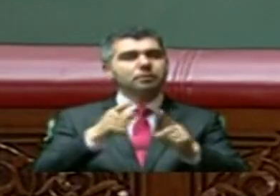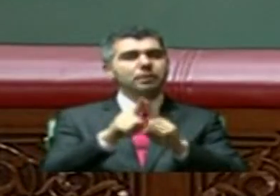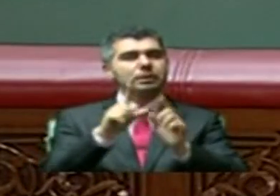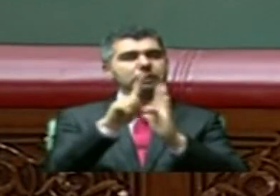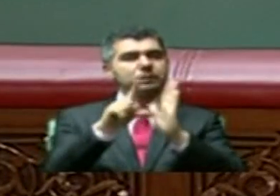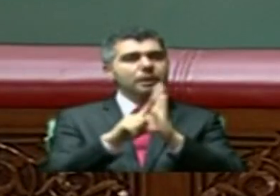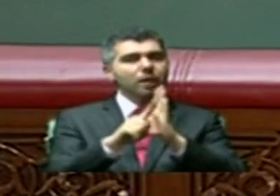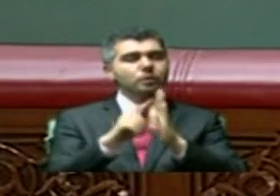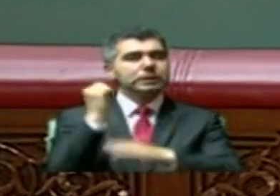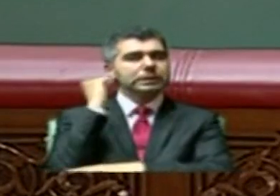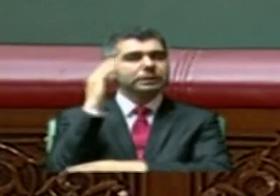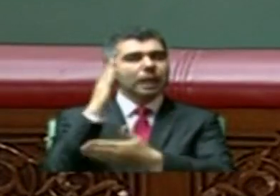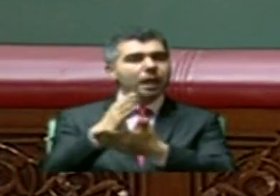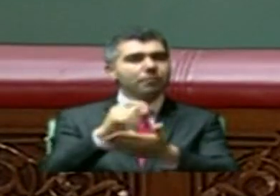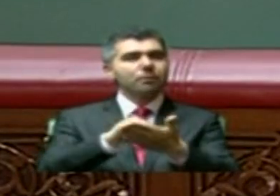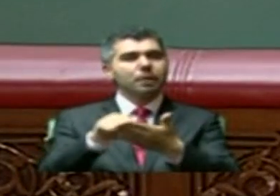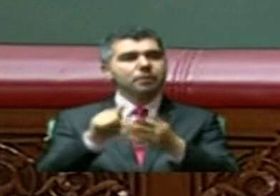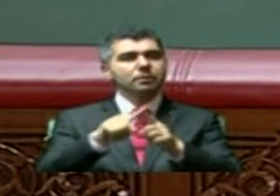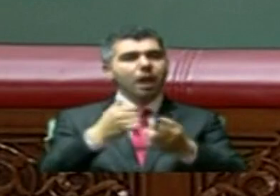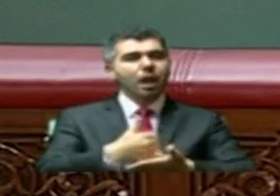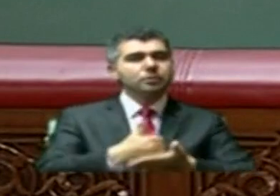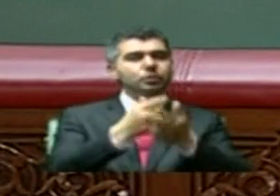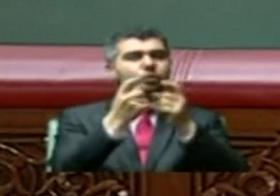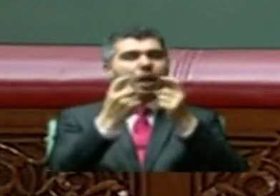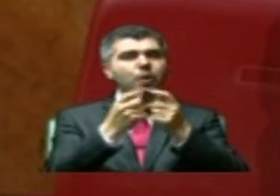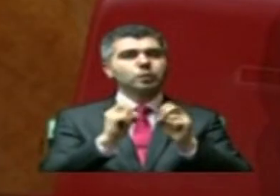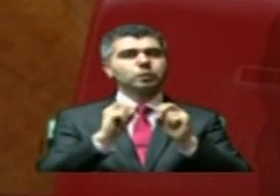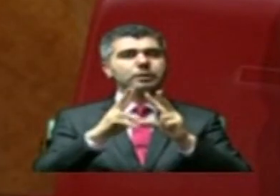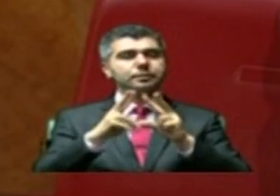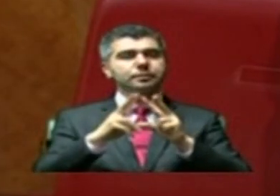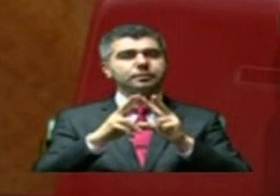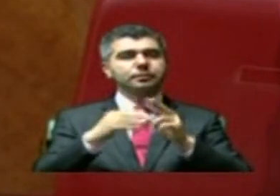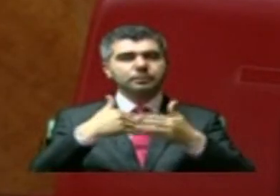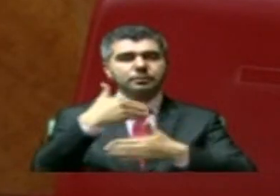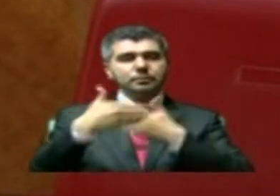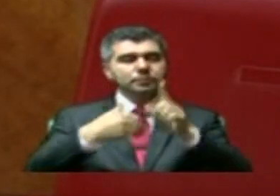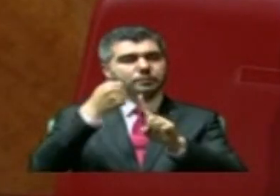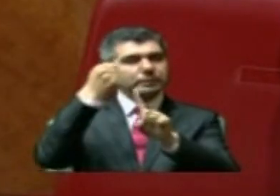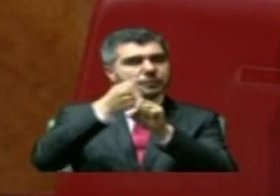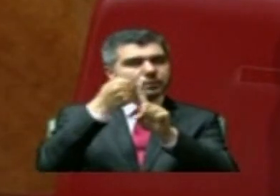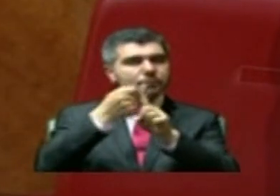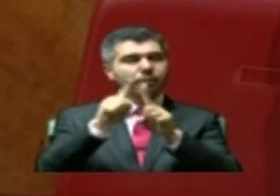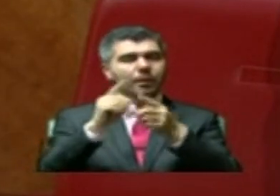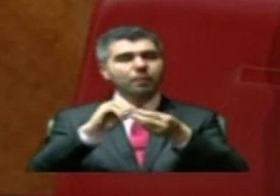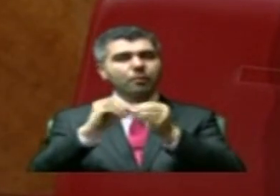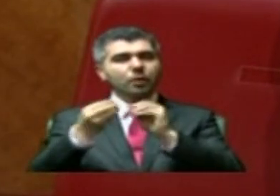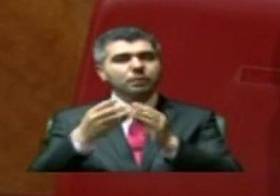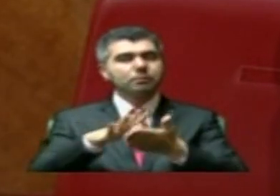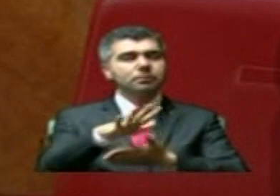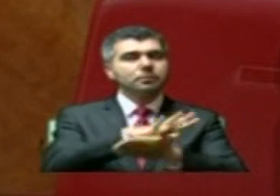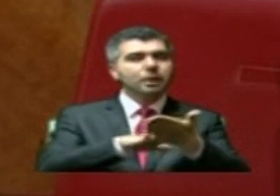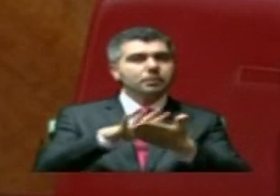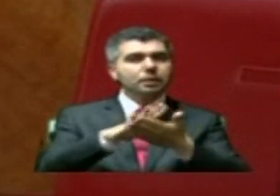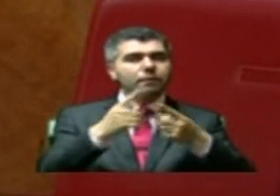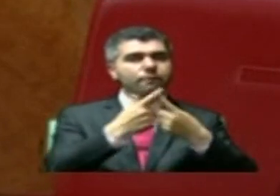الضريبية وحل الإشكاليات المرتبطة بذلك. وخص عمل أيضا على مستوى الإشكاليات